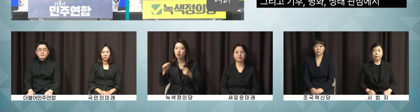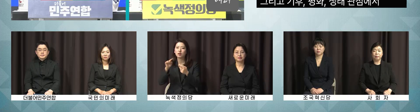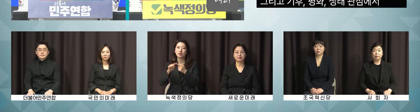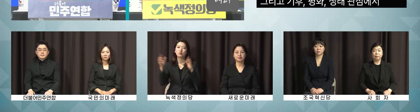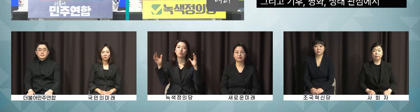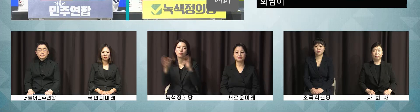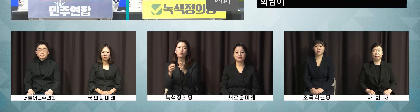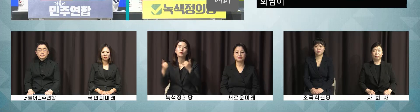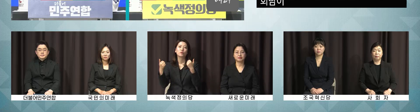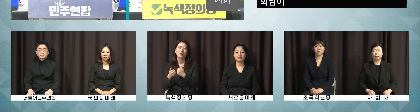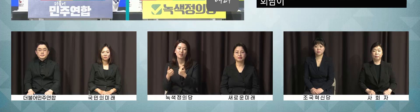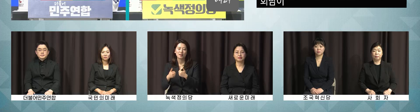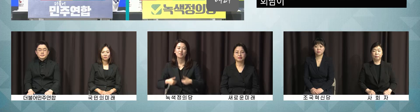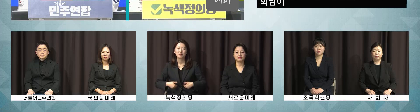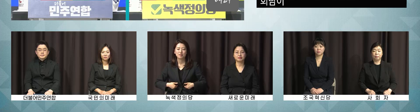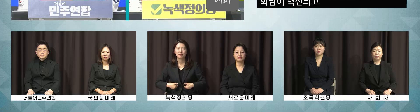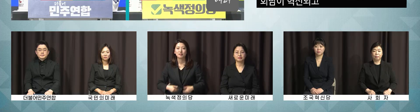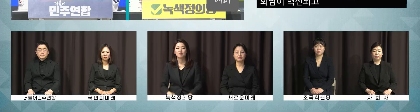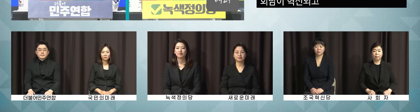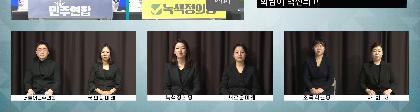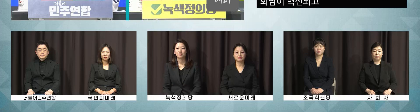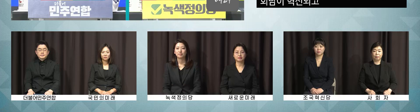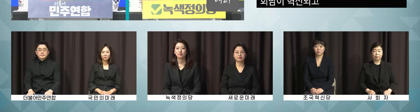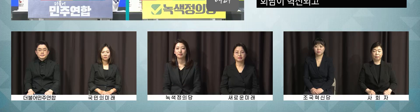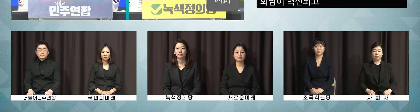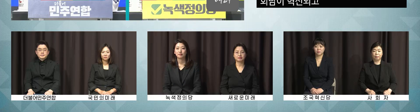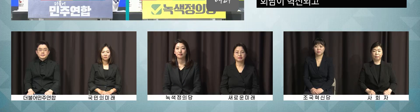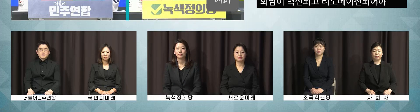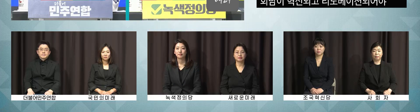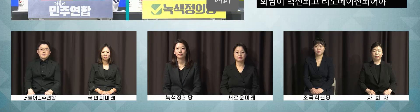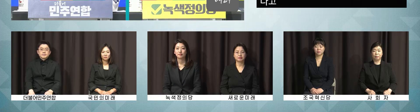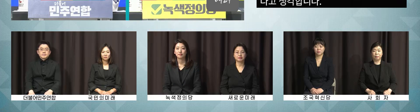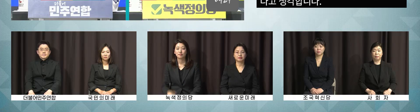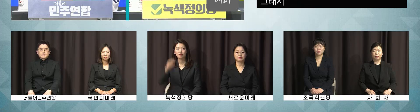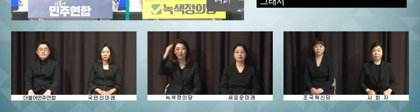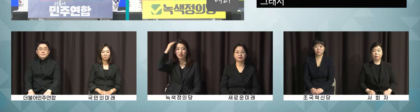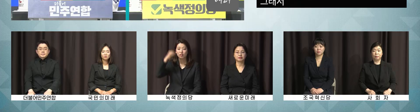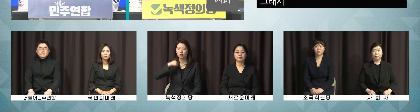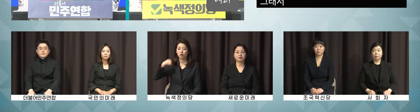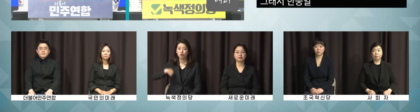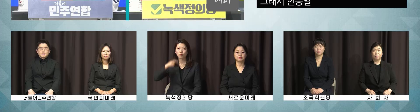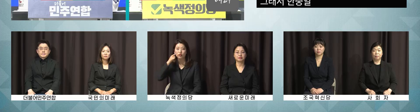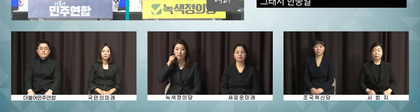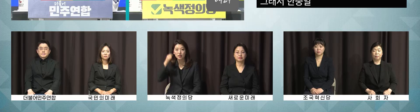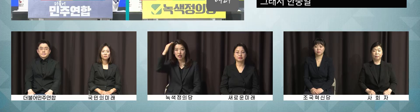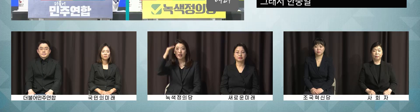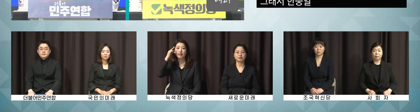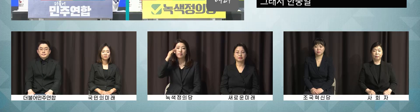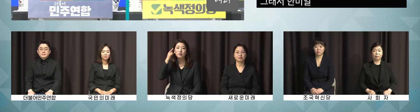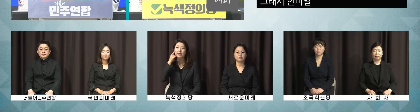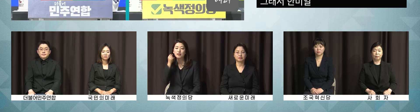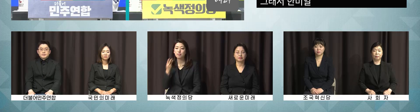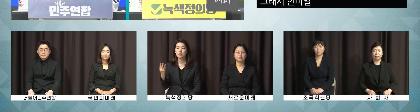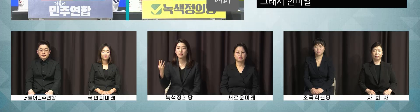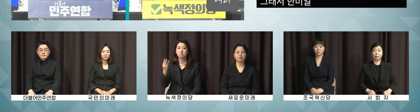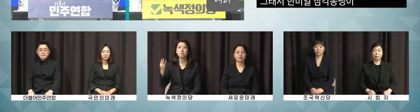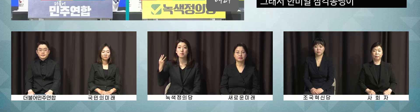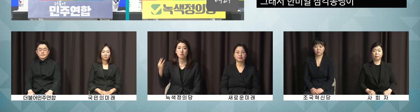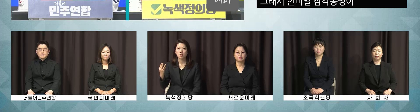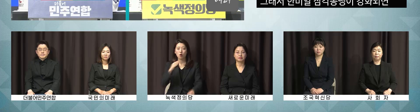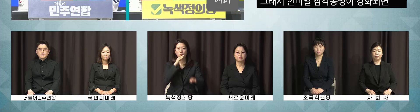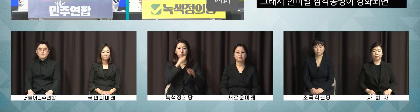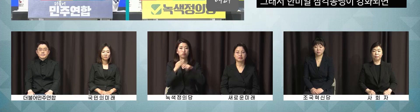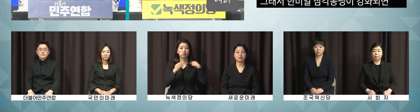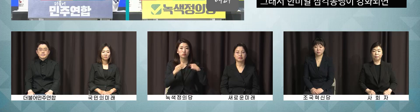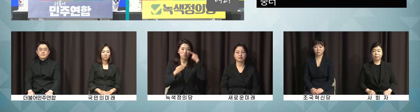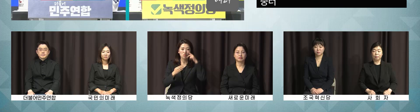돼야 된다고 저희는 생각을 하고 있습니다. 그래서 한미일 삼각동맹이 강화되면 북중러 삼각동맹이